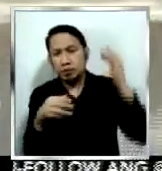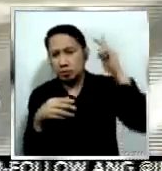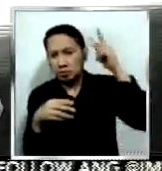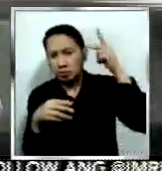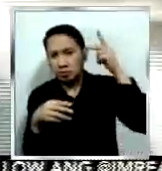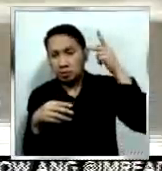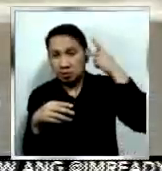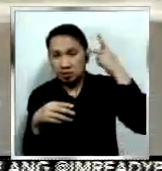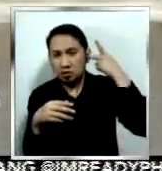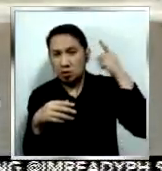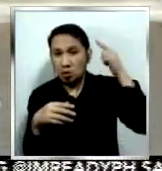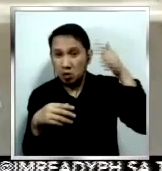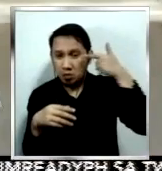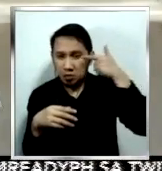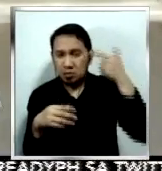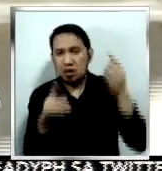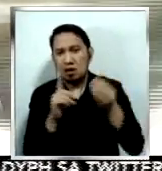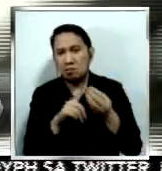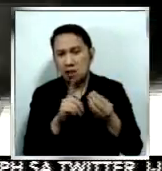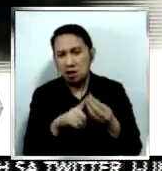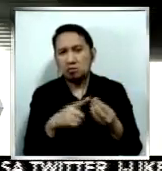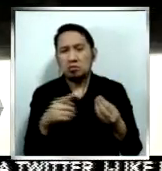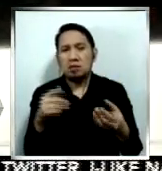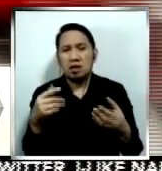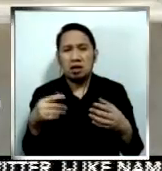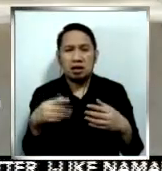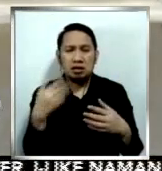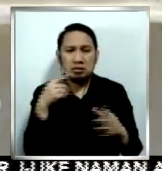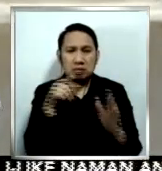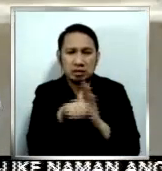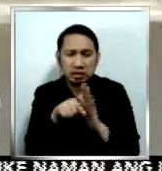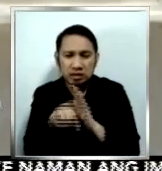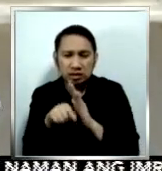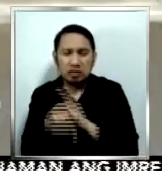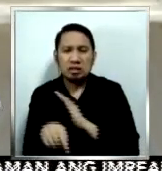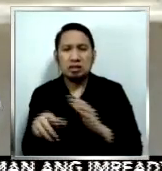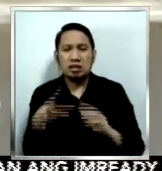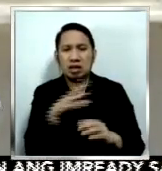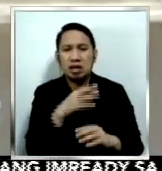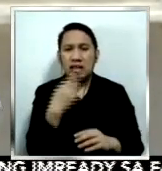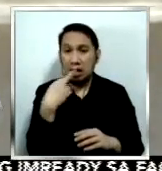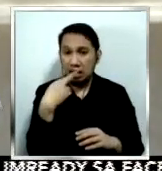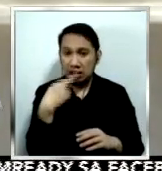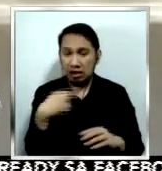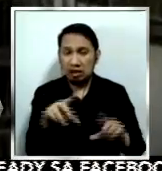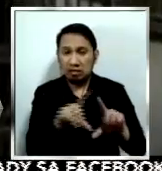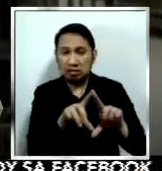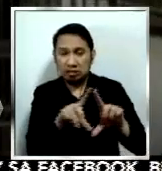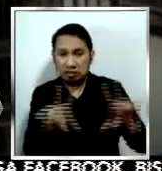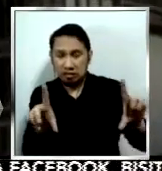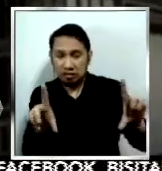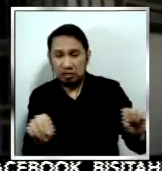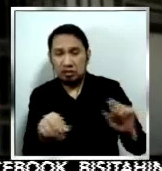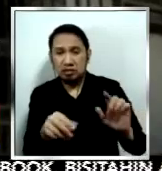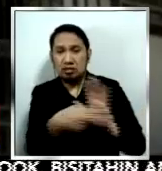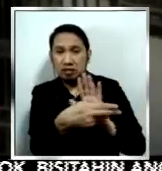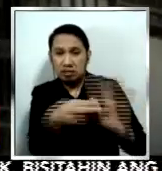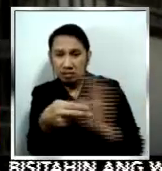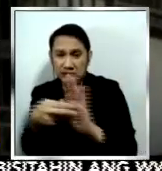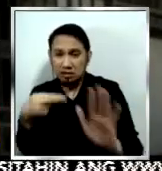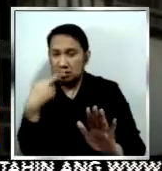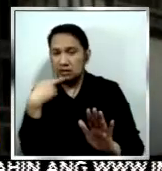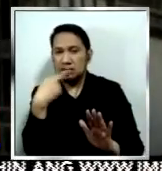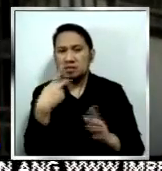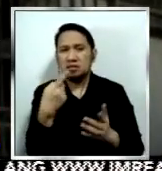tuluyang patayan, red tagging at intimidasyon umano ng gobyerno sa mga kritiko. Ayon sa